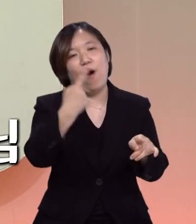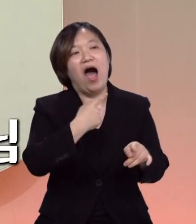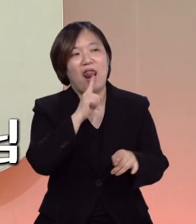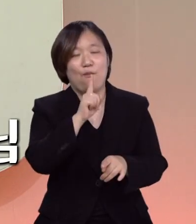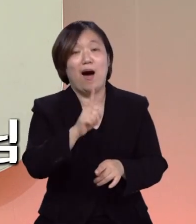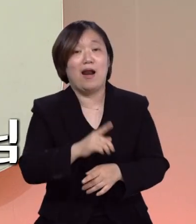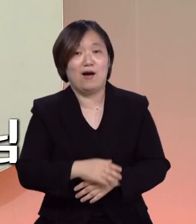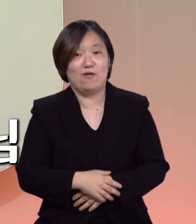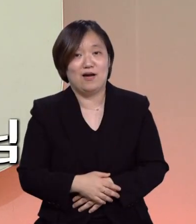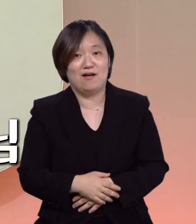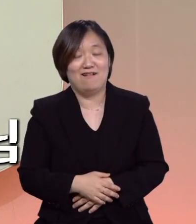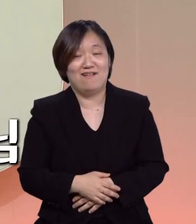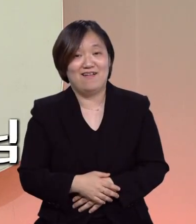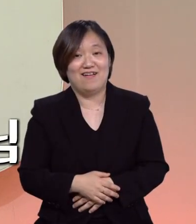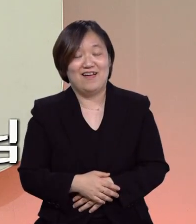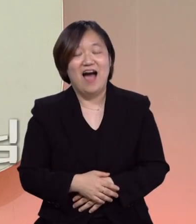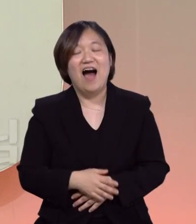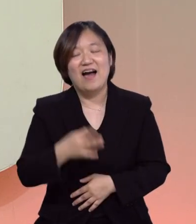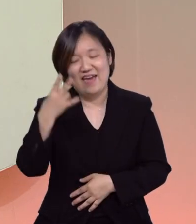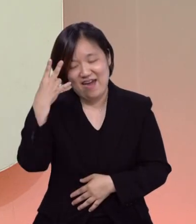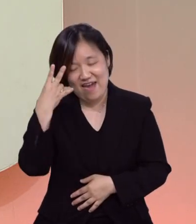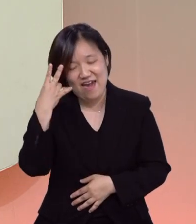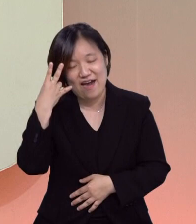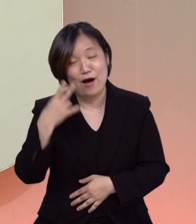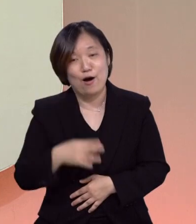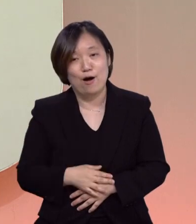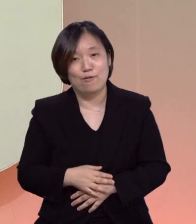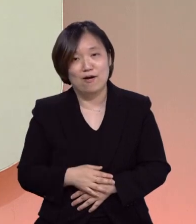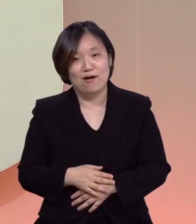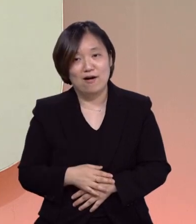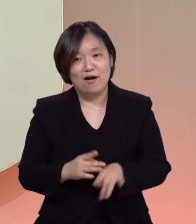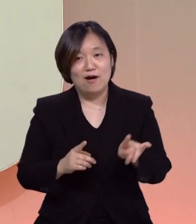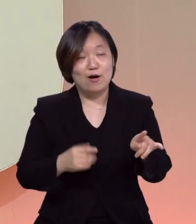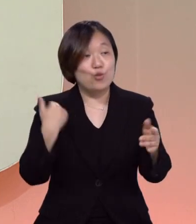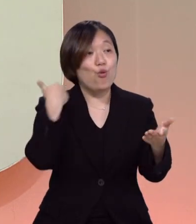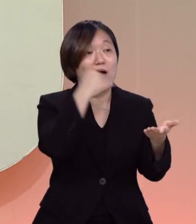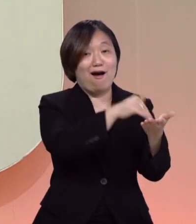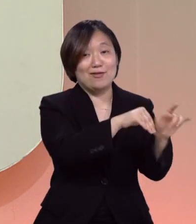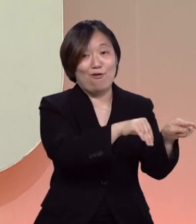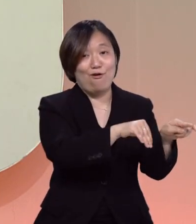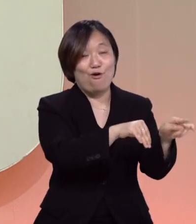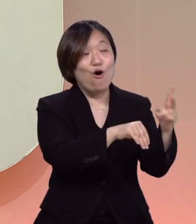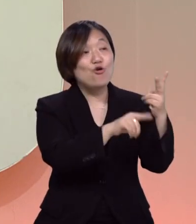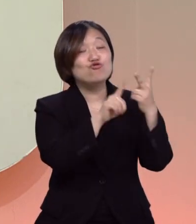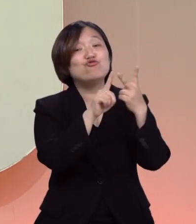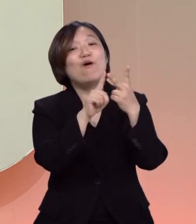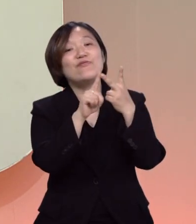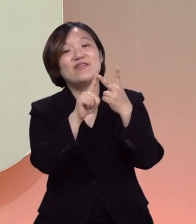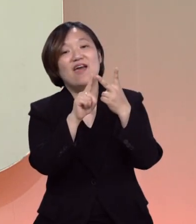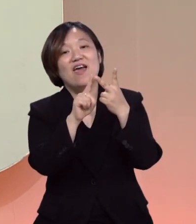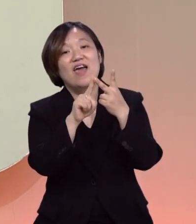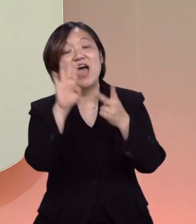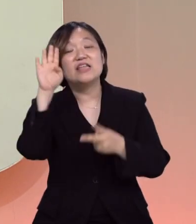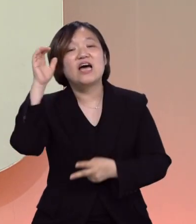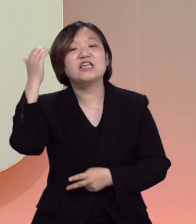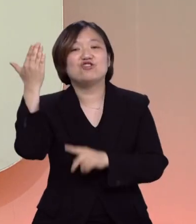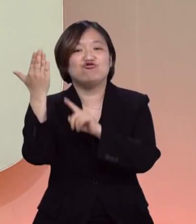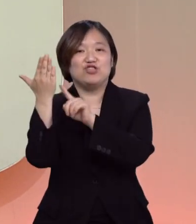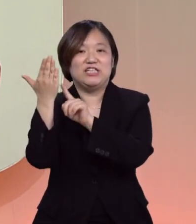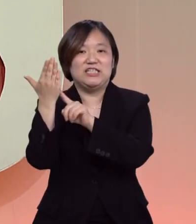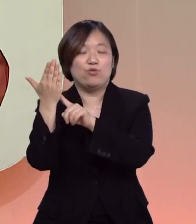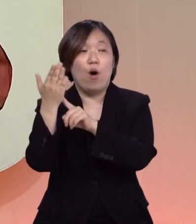이제 힘이 붙은 거죠 형각 스님도 다시 두 번째 49일 3100 기도를 하고